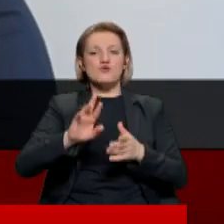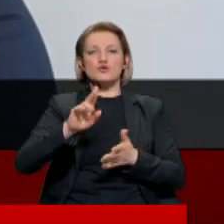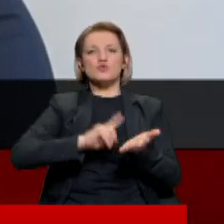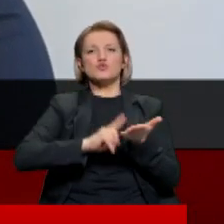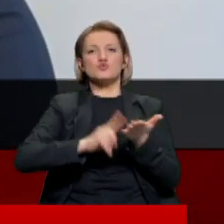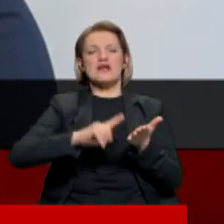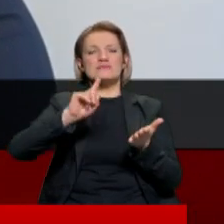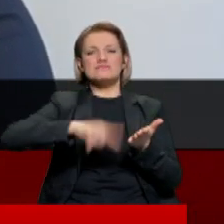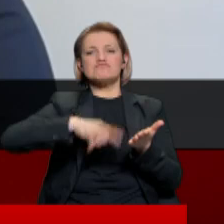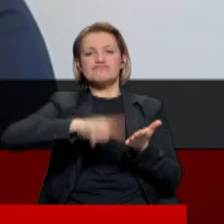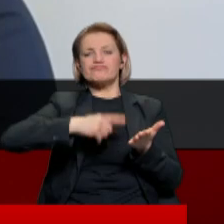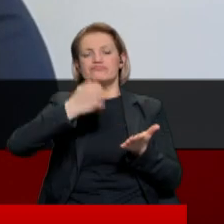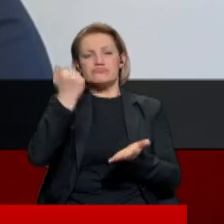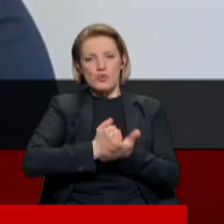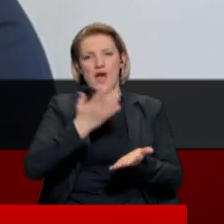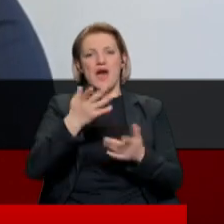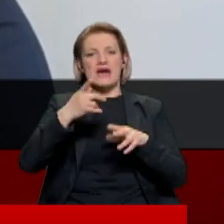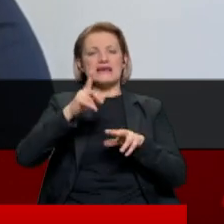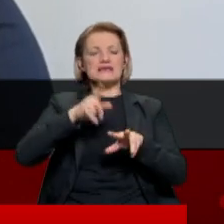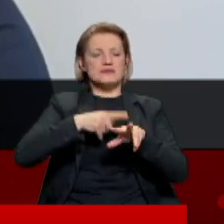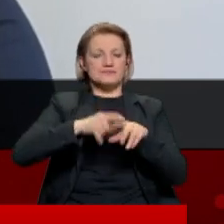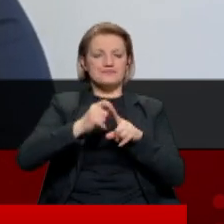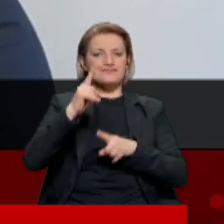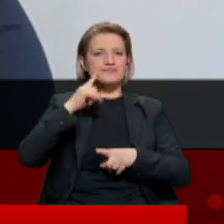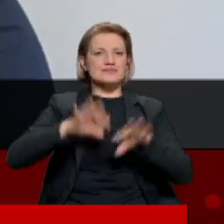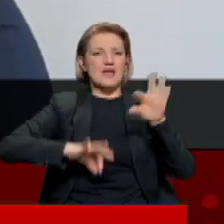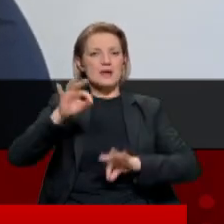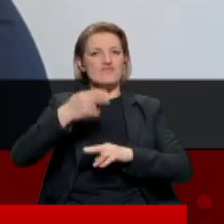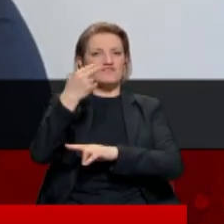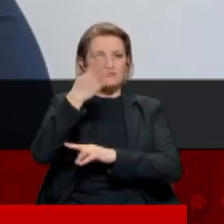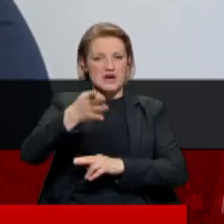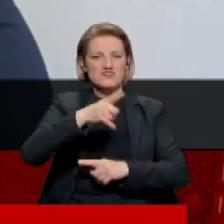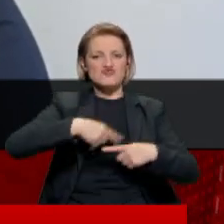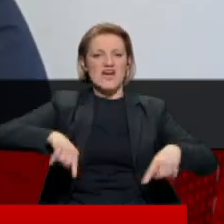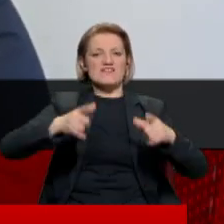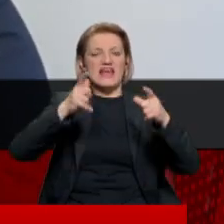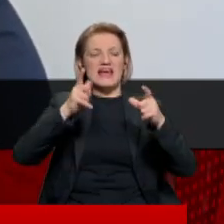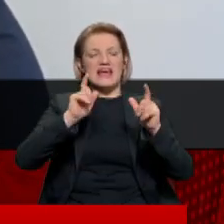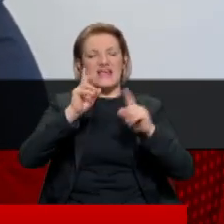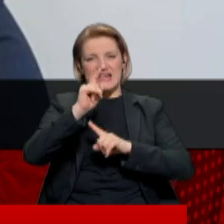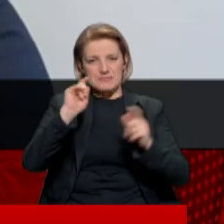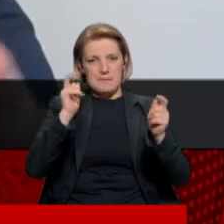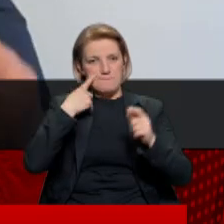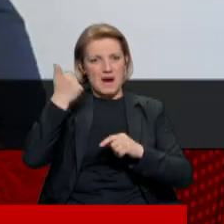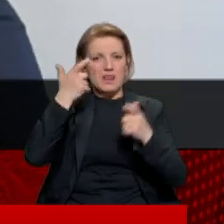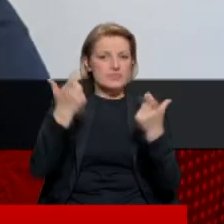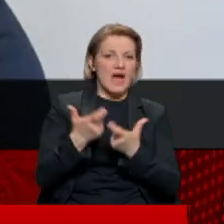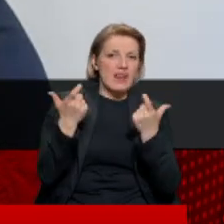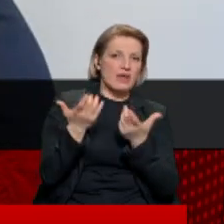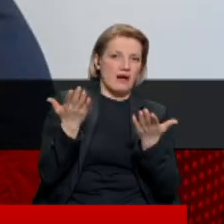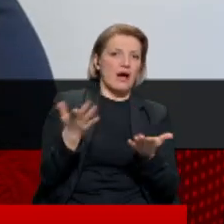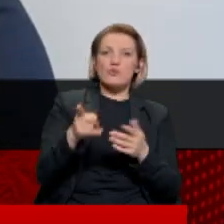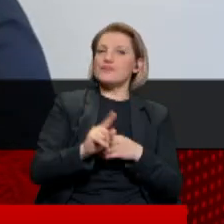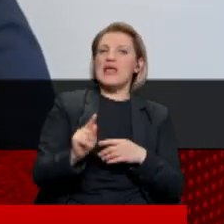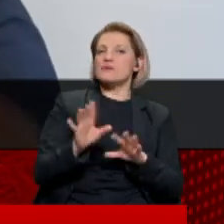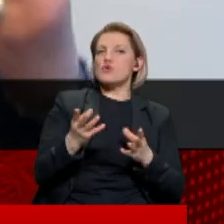veren, yapı kullanma izni veren, yapı denetim firmaları, Çevre ve İklim Bakanlığı neredeler? Bunların denetimleri ne